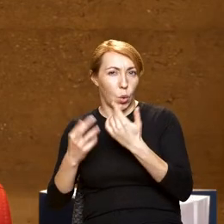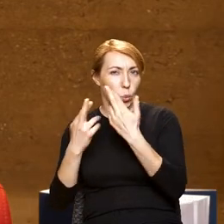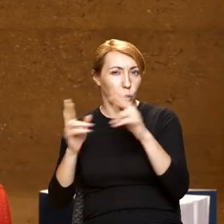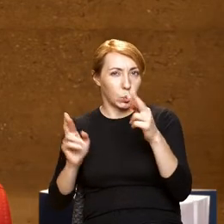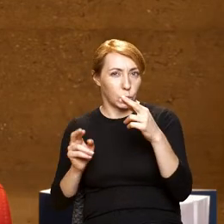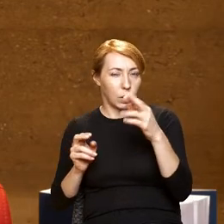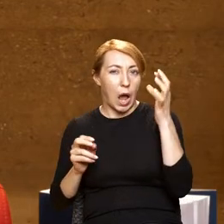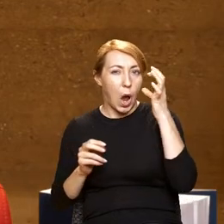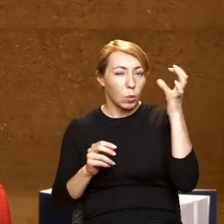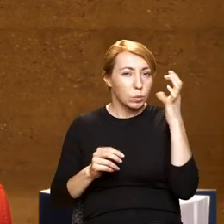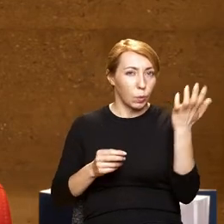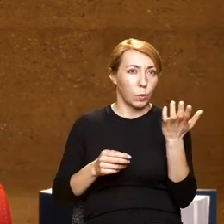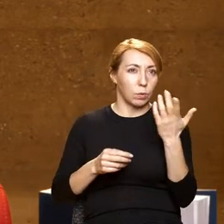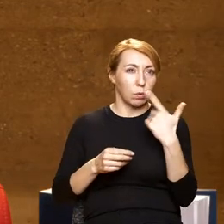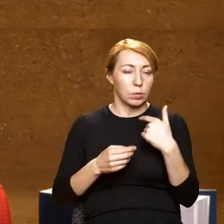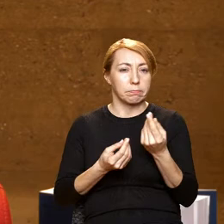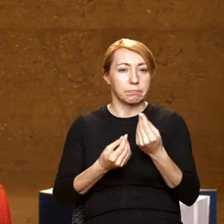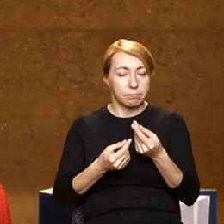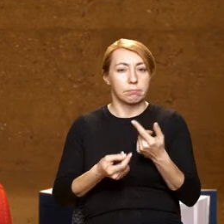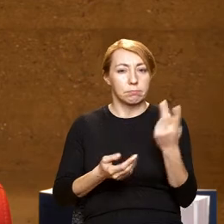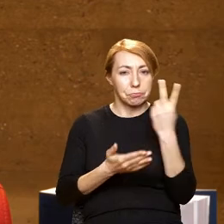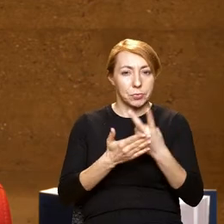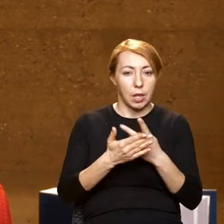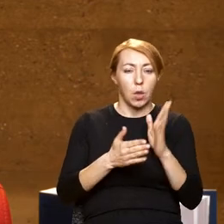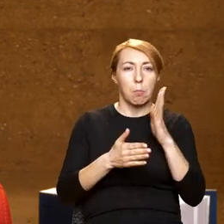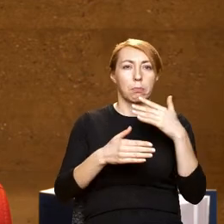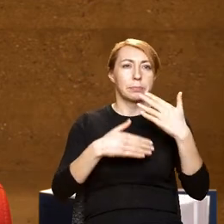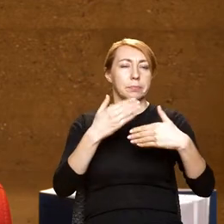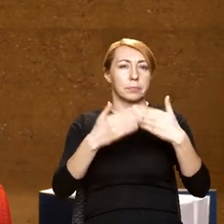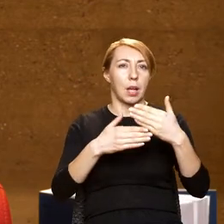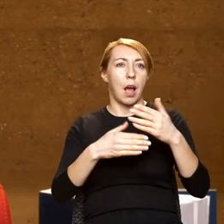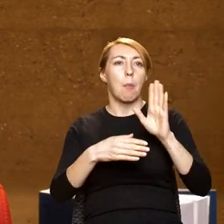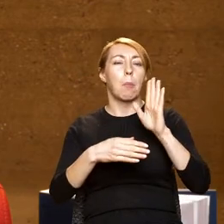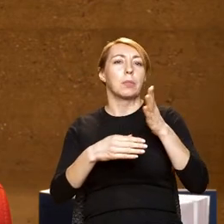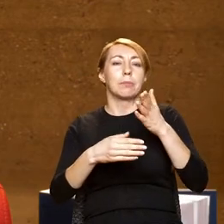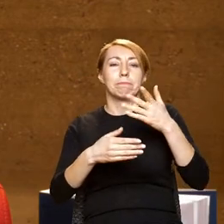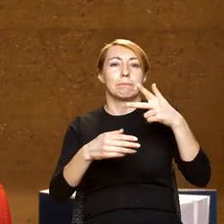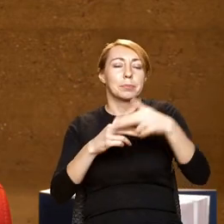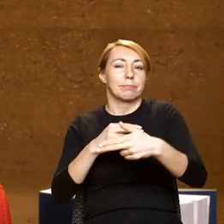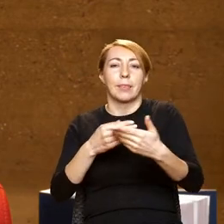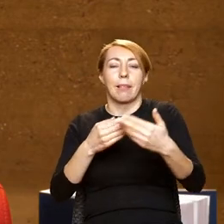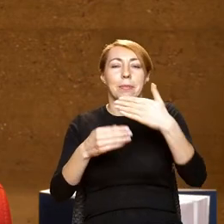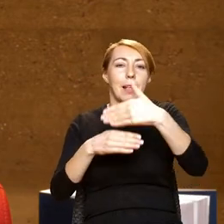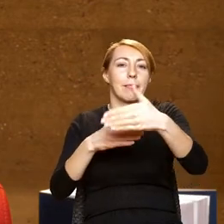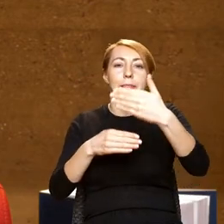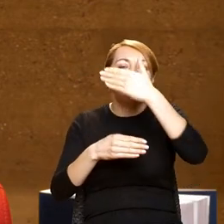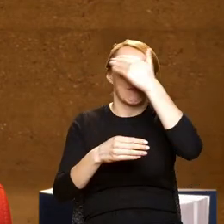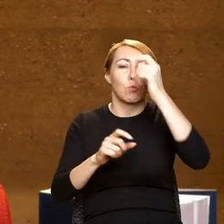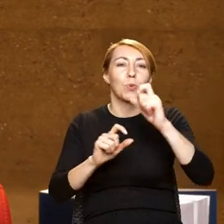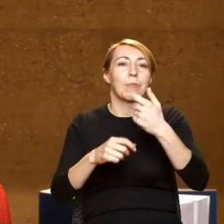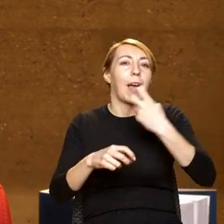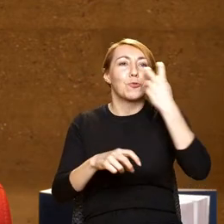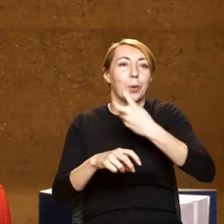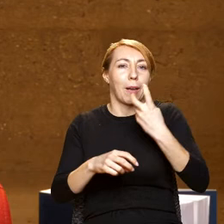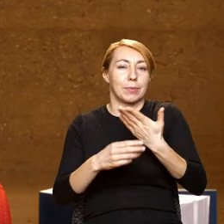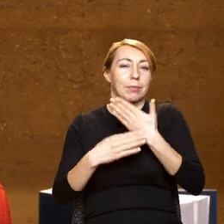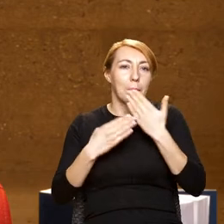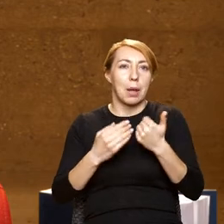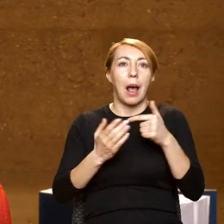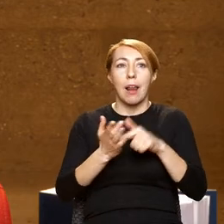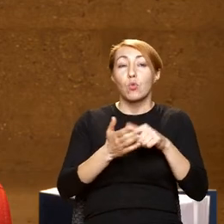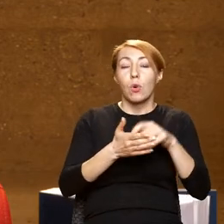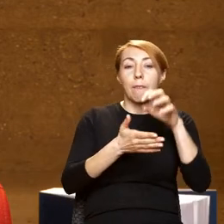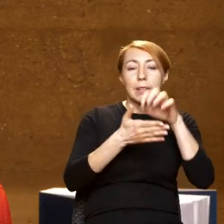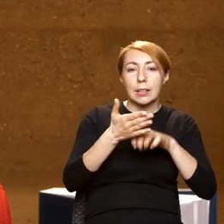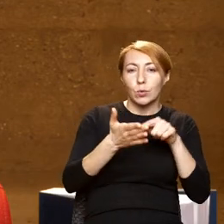to wchodzi. On kończy oczywiście w jakimś momencie, więc te dalsze losy nam umykają, to co najciekawsze, ale w tym